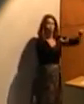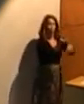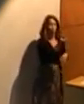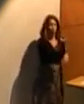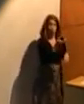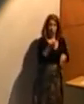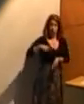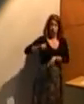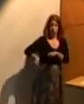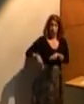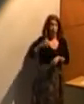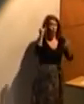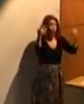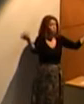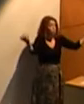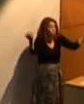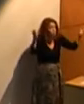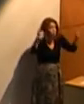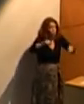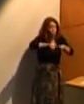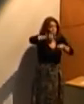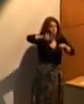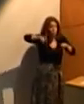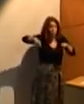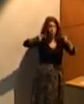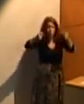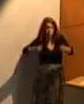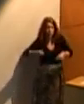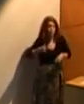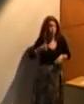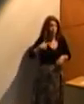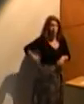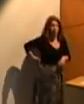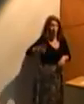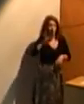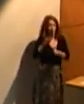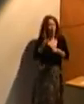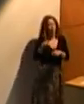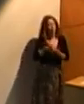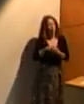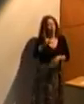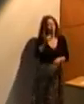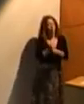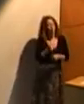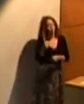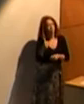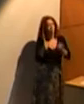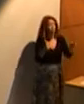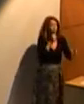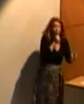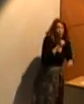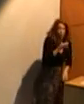imaginer qu'ils déboursent du rhin alors évidemment il y aurait des vins des reines de 20 ans vaudrait plus cher que des vieux